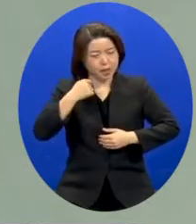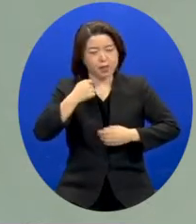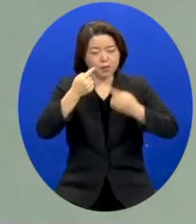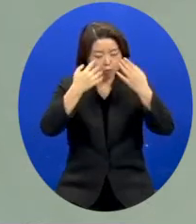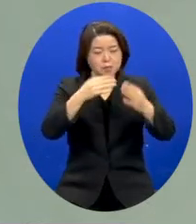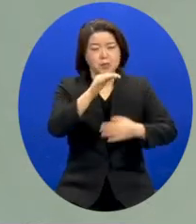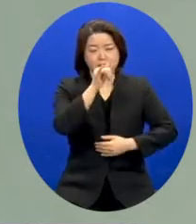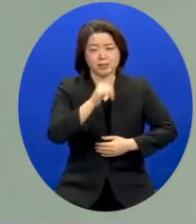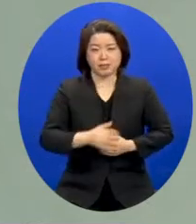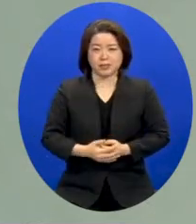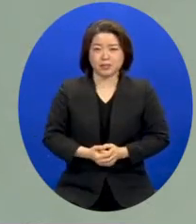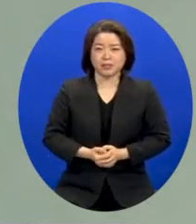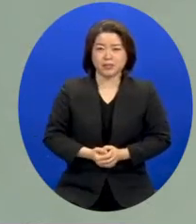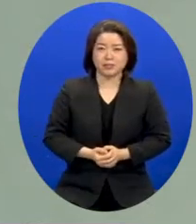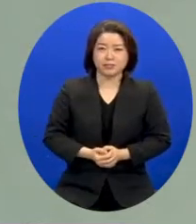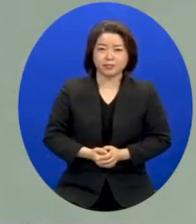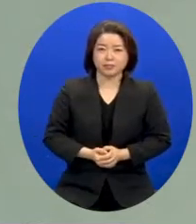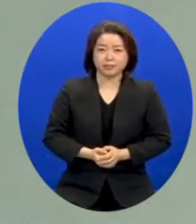것입니다.